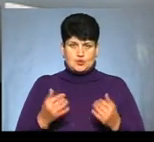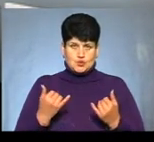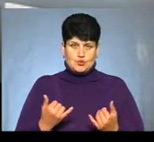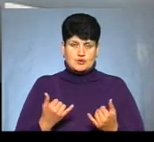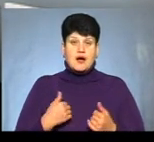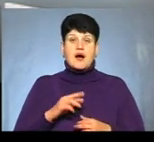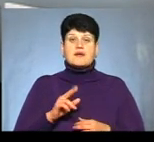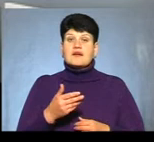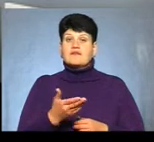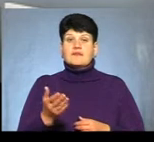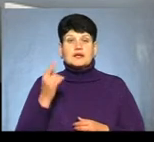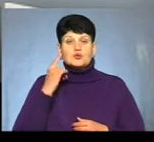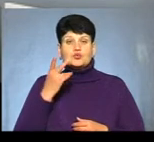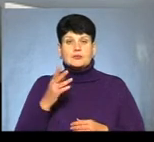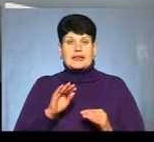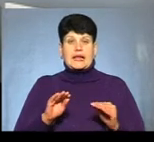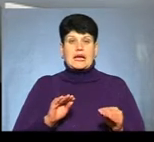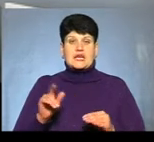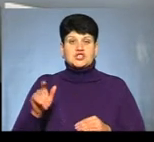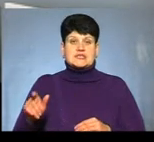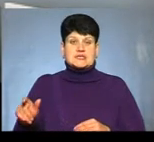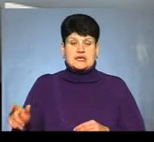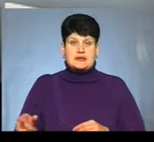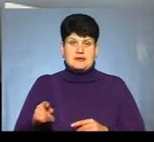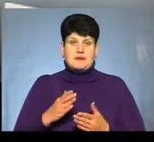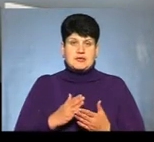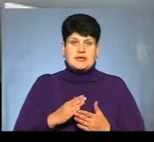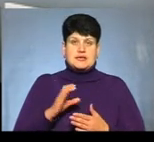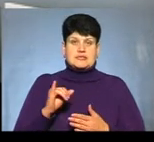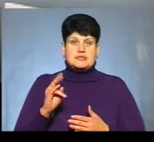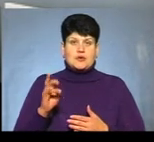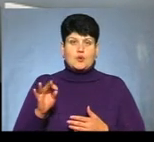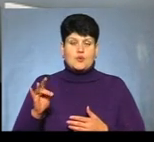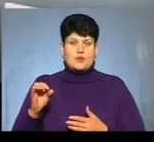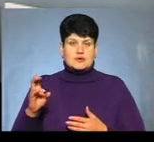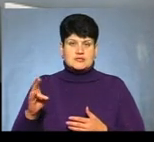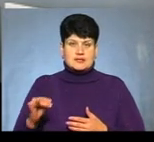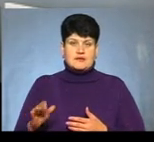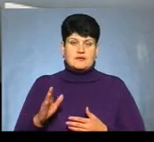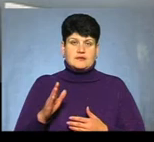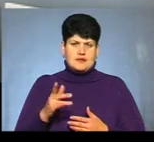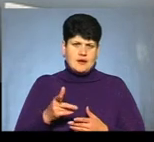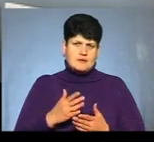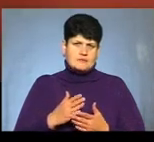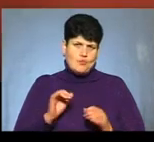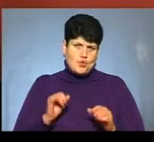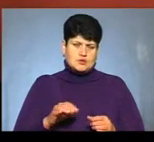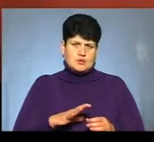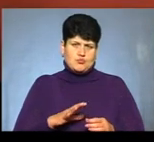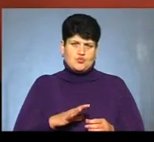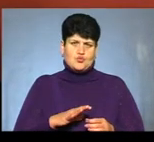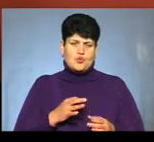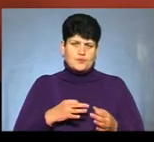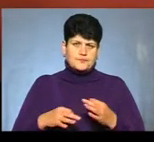моя думка керівника. А як ви думаєте, режисери? Там же ж є Сікорський, там є Стригун, там є Бабенко. Тобто,